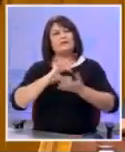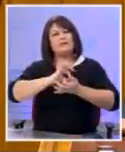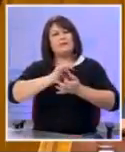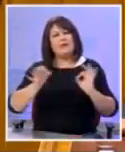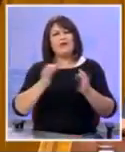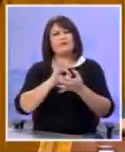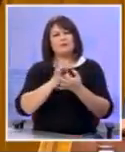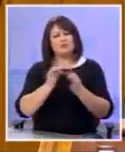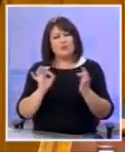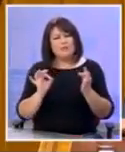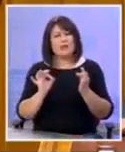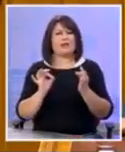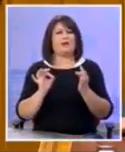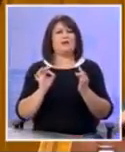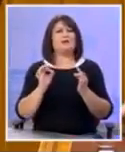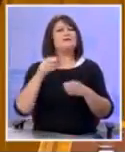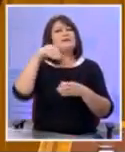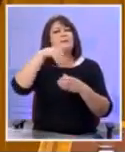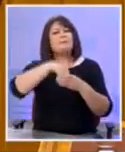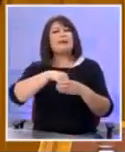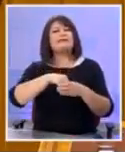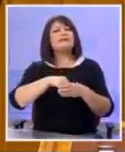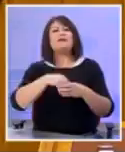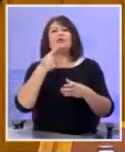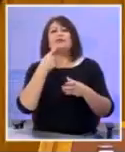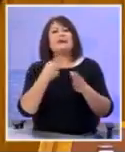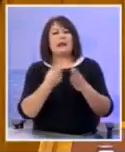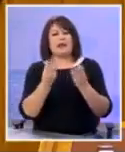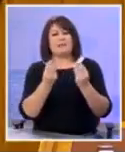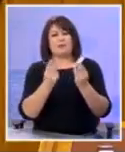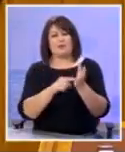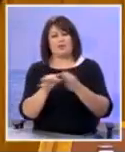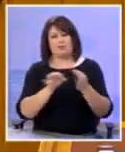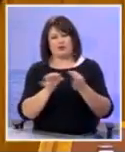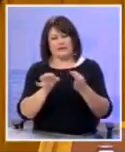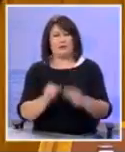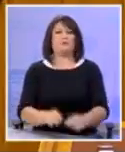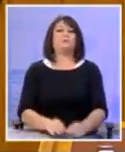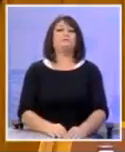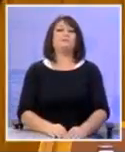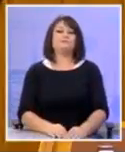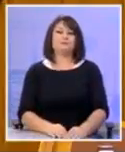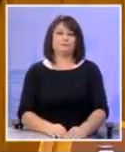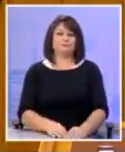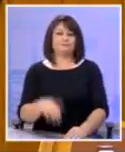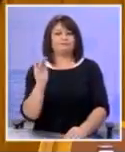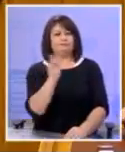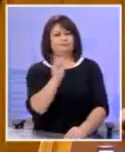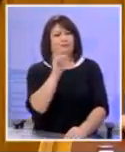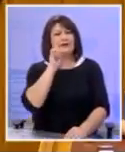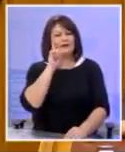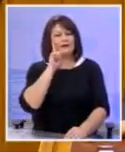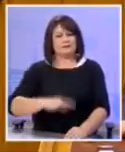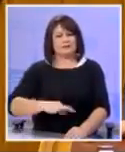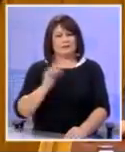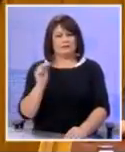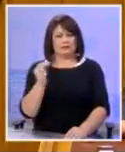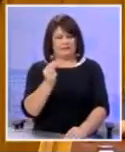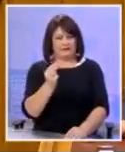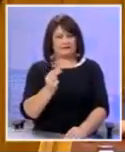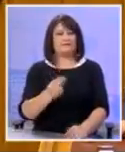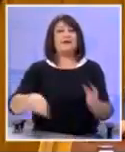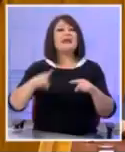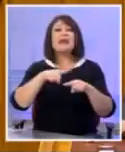διεξοδικά και αναλύσει στο το περιεχόμενο του πολυνομοσχεδίου. Κυρίες και κύριοι συνάδελφοι, η χώρα